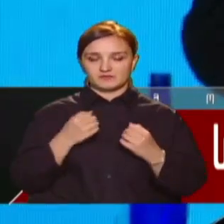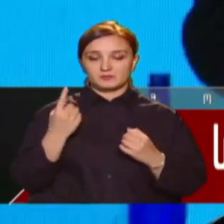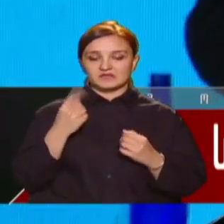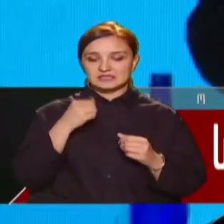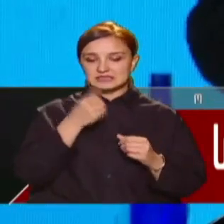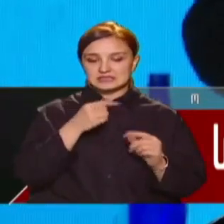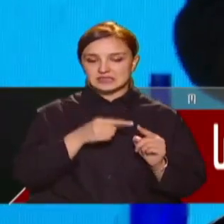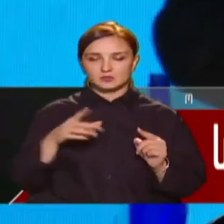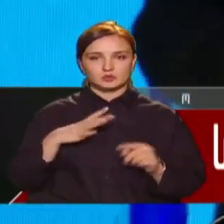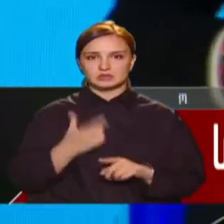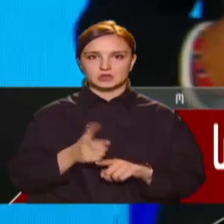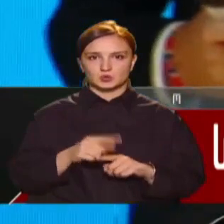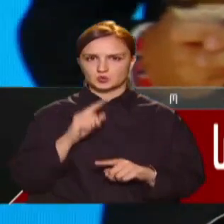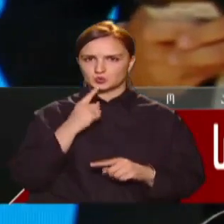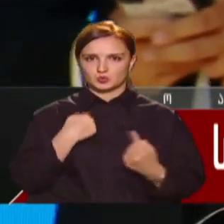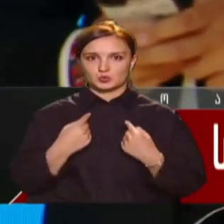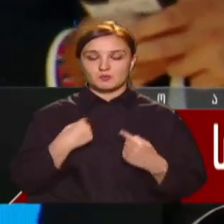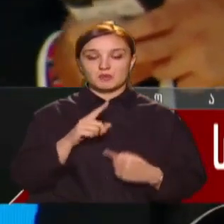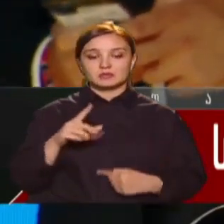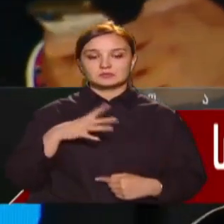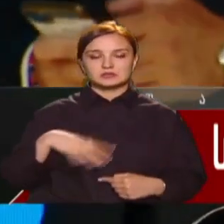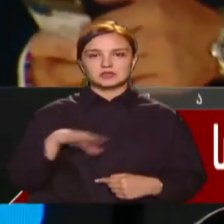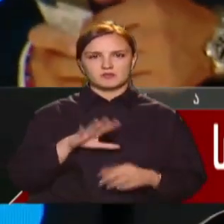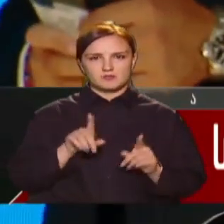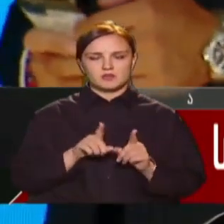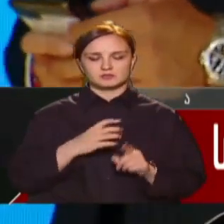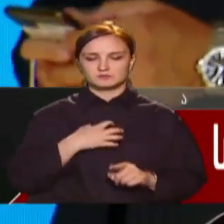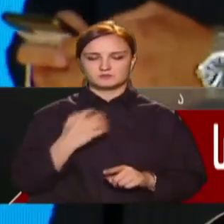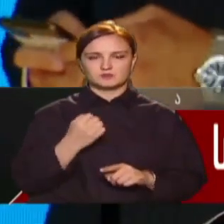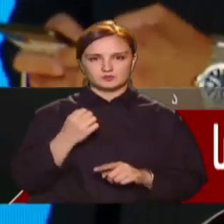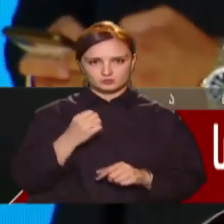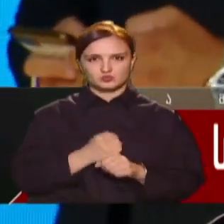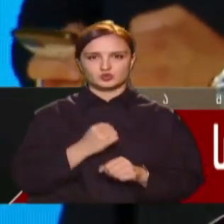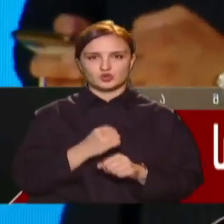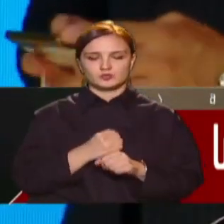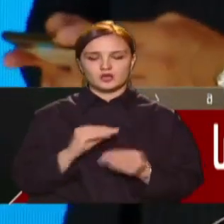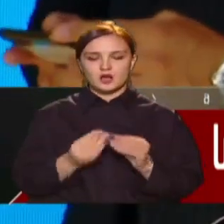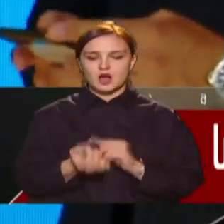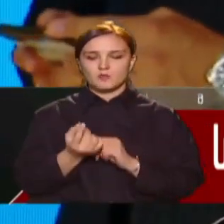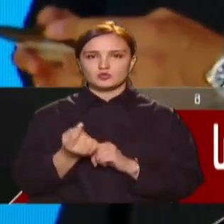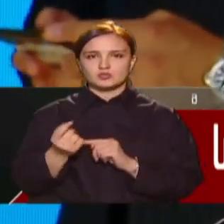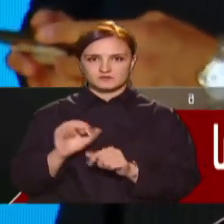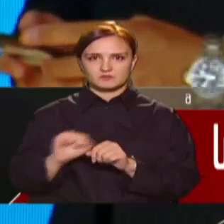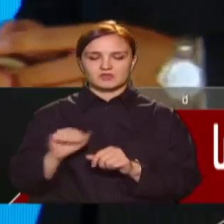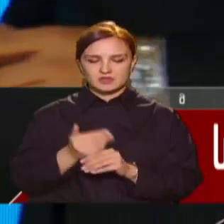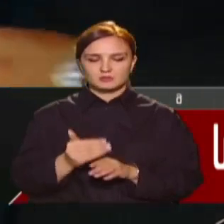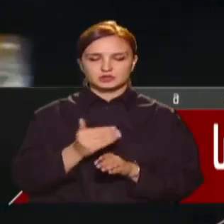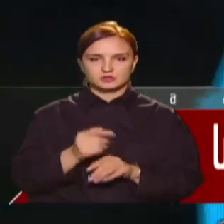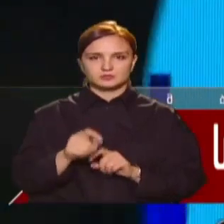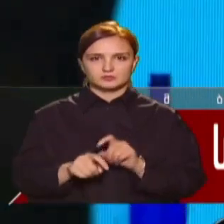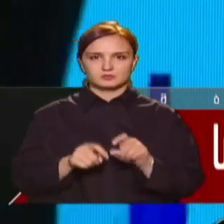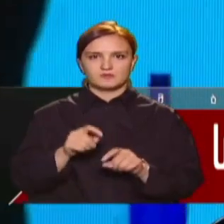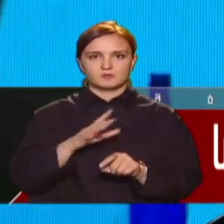პირველი წლები იყო ძალიან რთული, მაგრამ საქართველო გულმოდგინებითა და კრეატიულობით მუშაობდა მოწვევების მიმართ და ნაბიჯ-ნაბიჯ